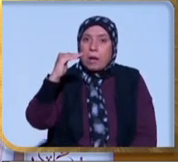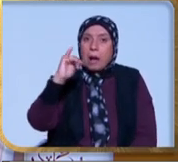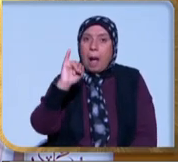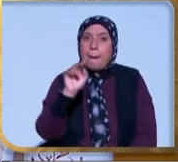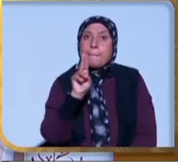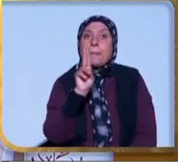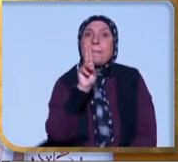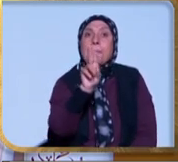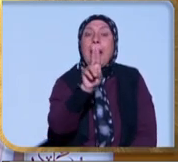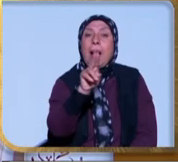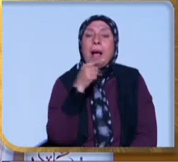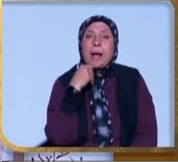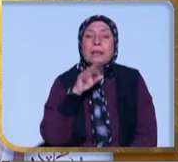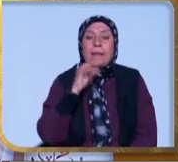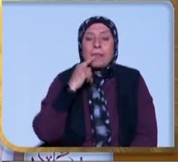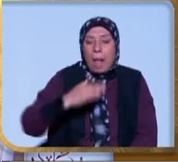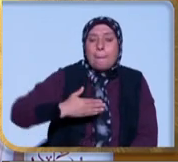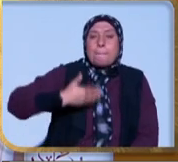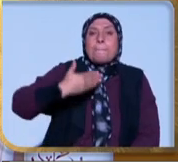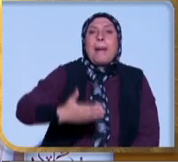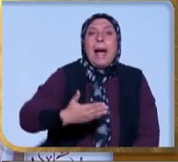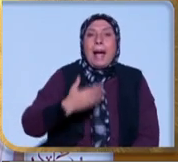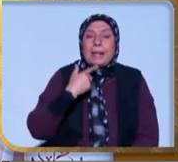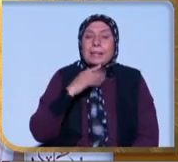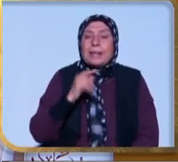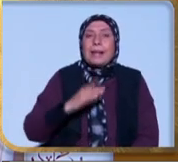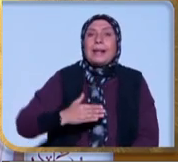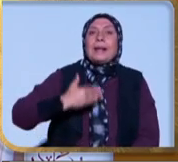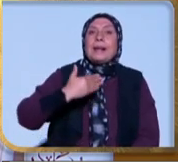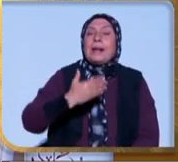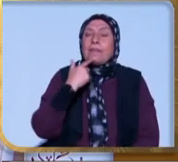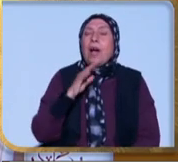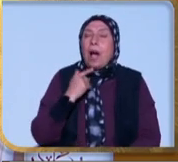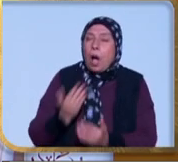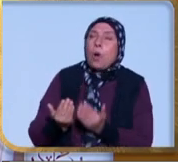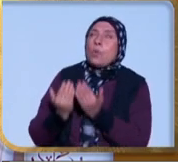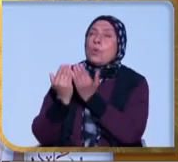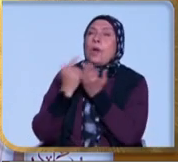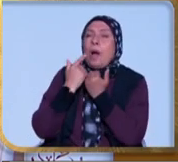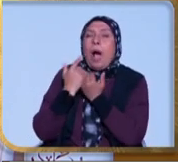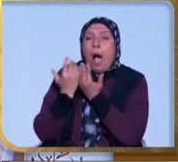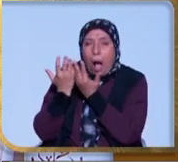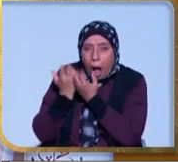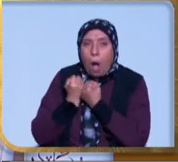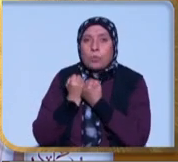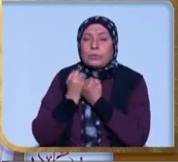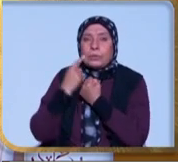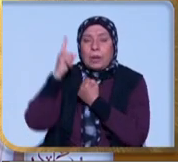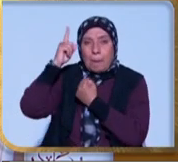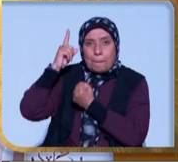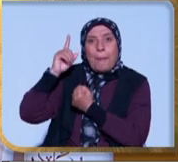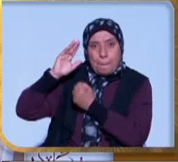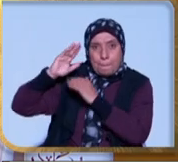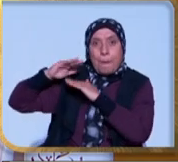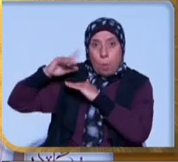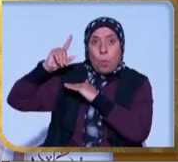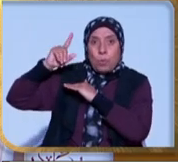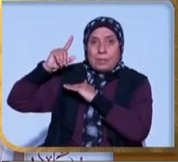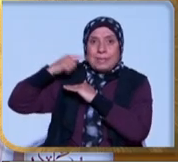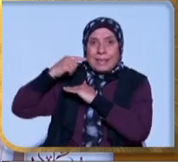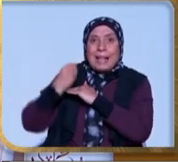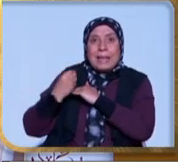متوقعة نرجوها من الله، يعني هي مدخرة للمؤمنين، شيء